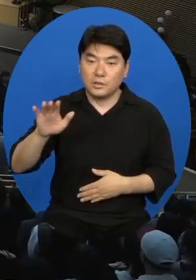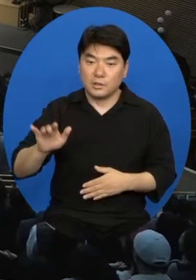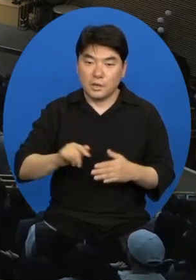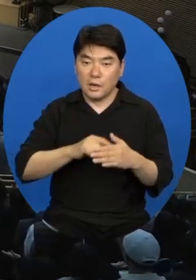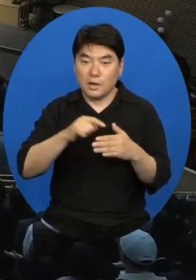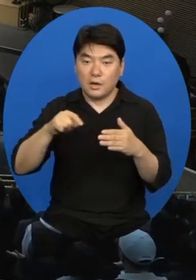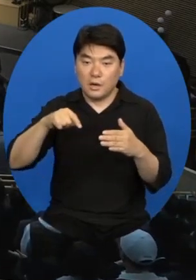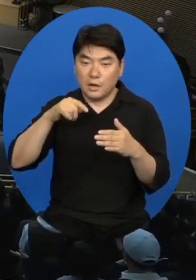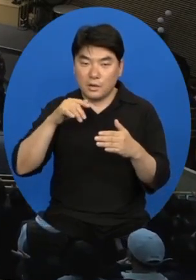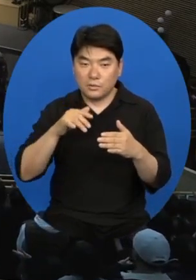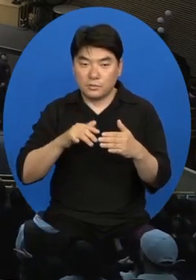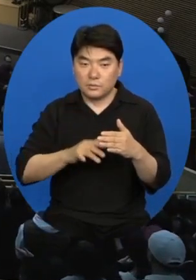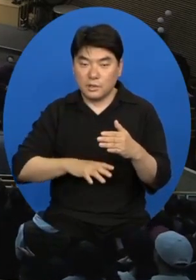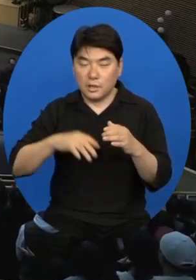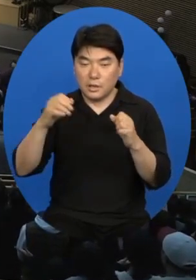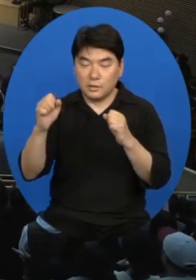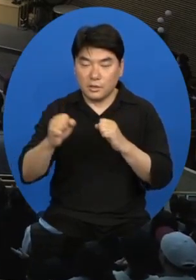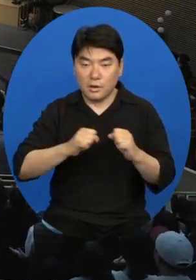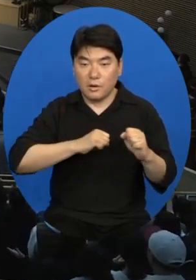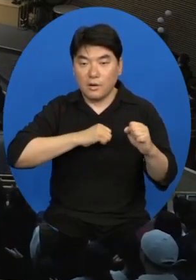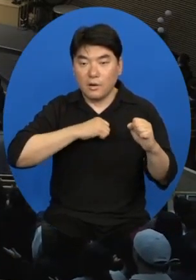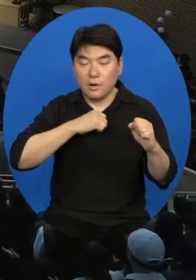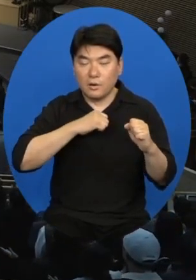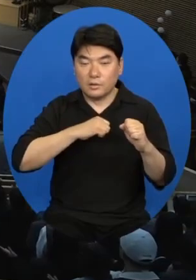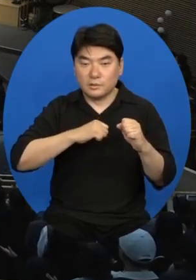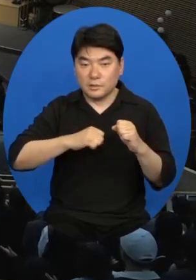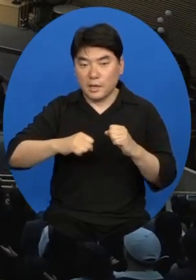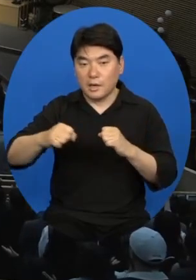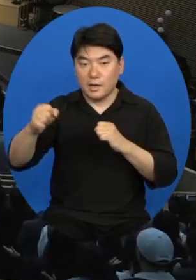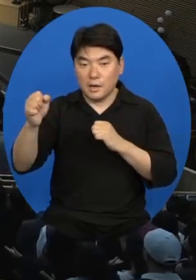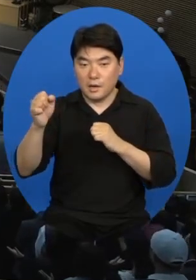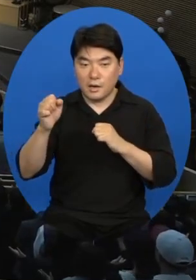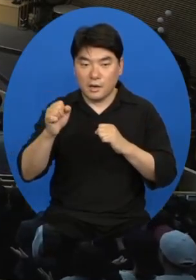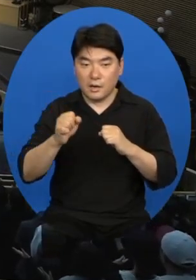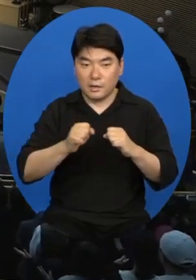우리 가운데